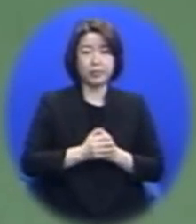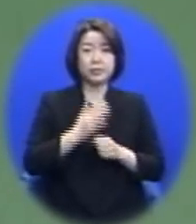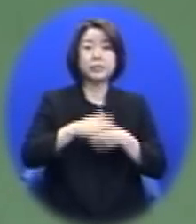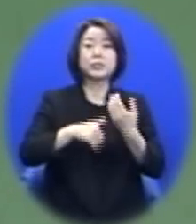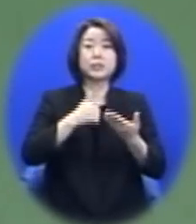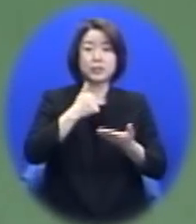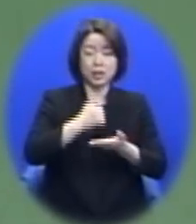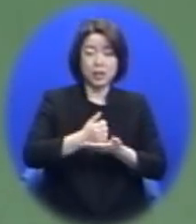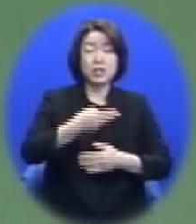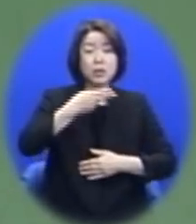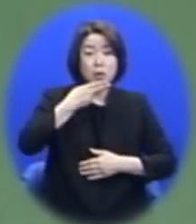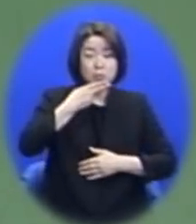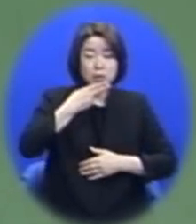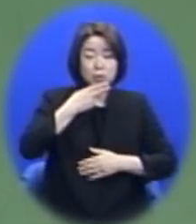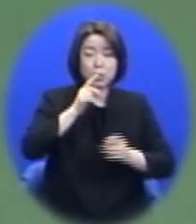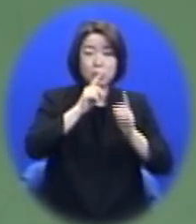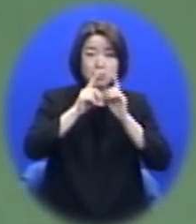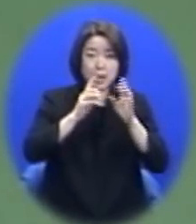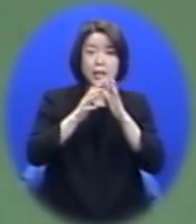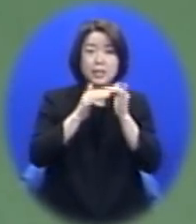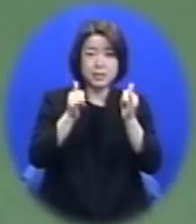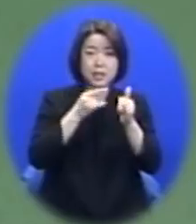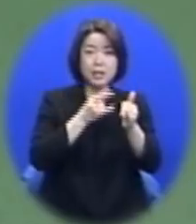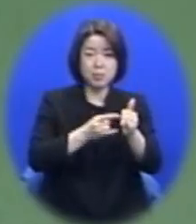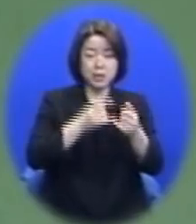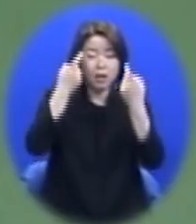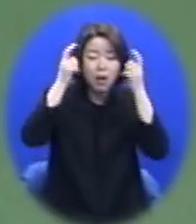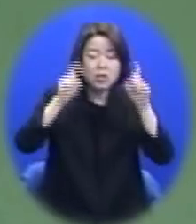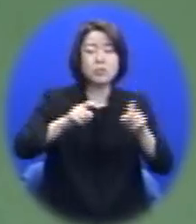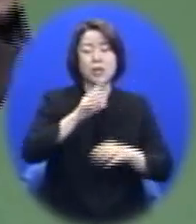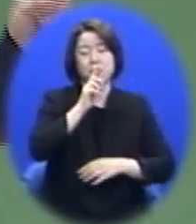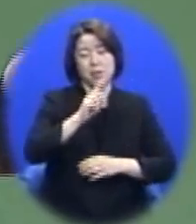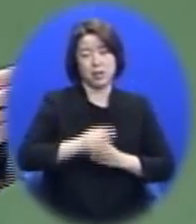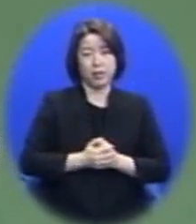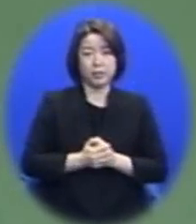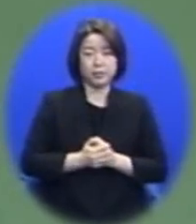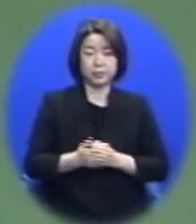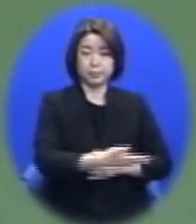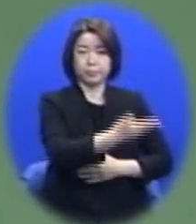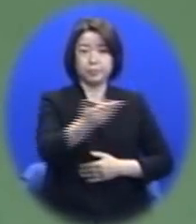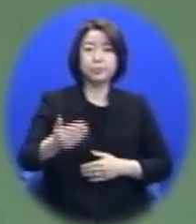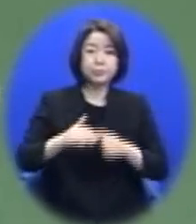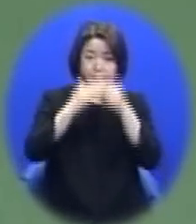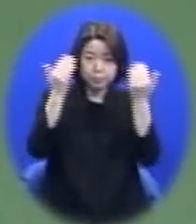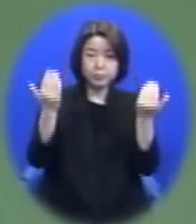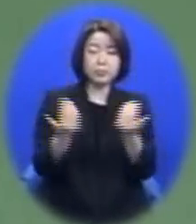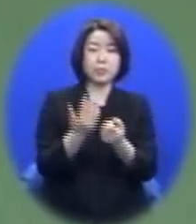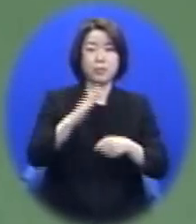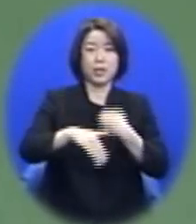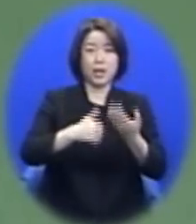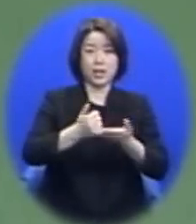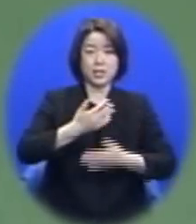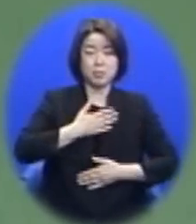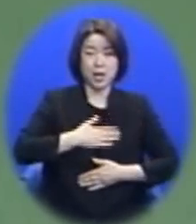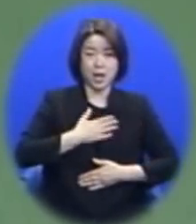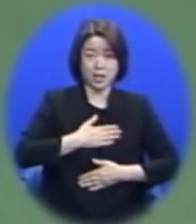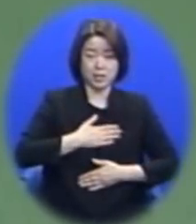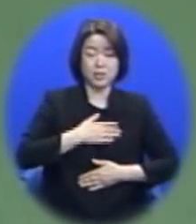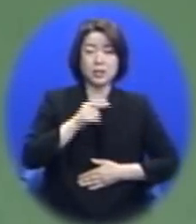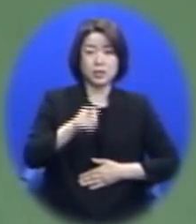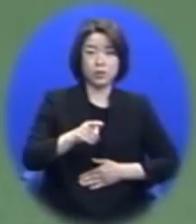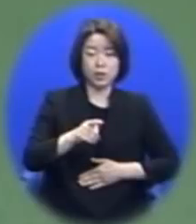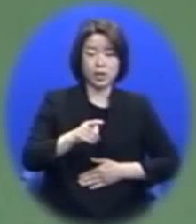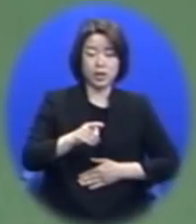사람을 어리석은 사람이라고 말을 하는 겁니다. 저는 여러분 모두가 다 하나님을 아는데 여러분의